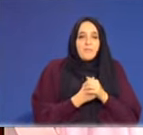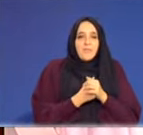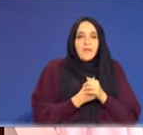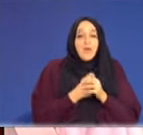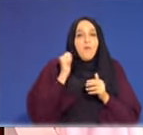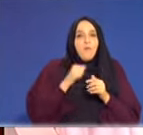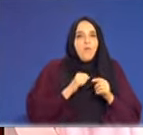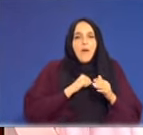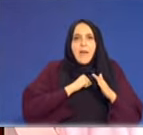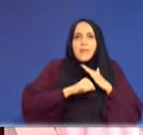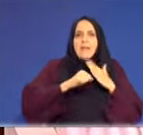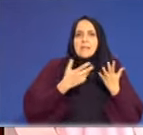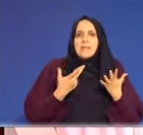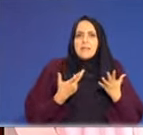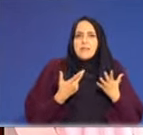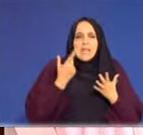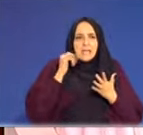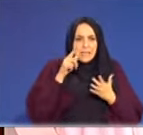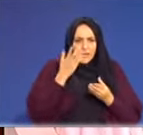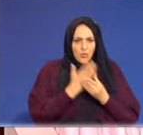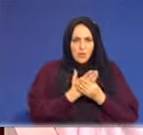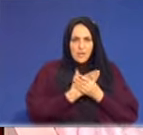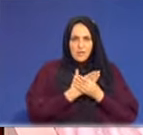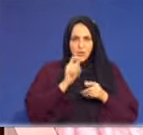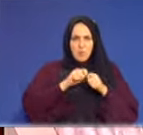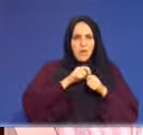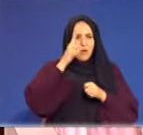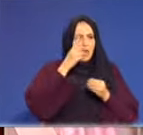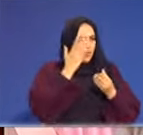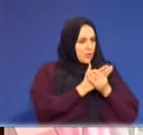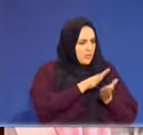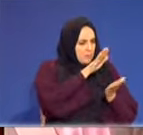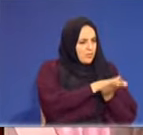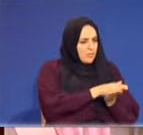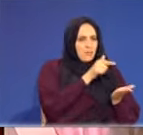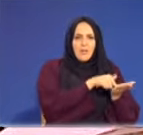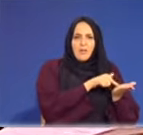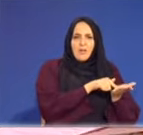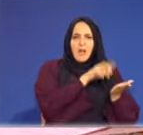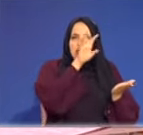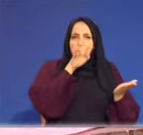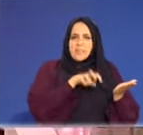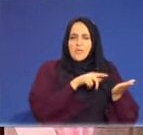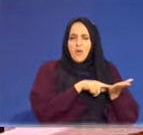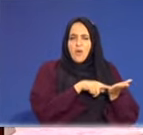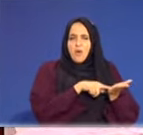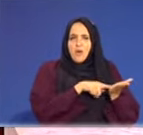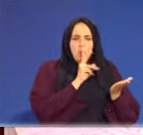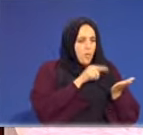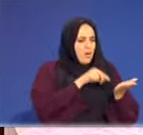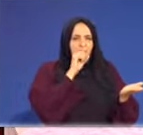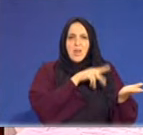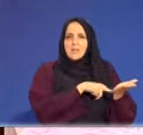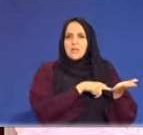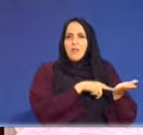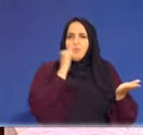الفاعليه، الافيكاسيتي. اذا كان ملف سبحان الله موجود في في في في في, في, في اداره معينه، لماذا يبقى هنا